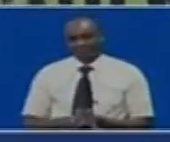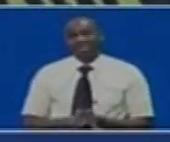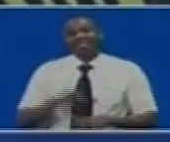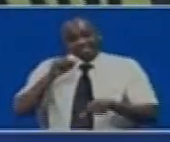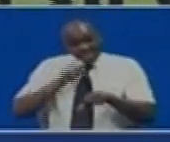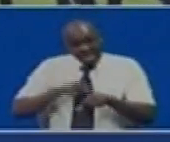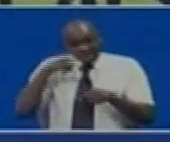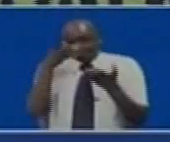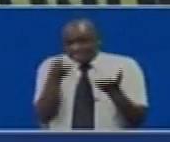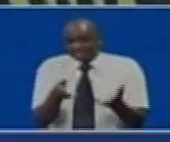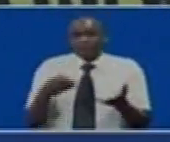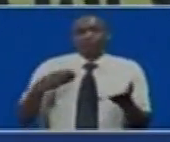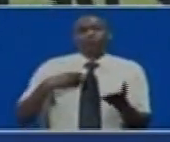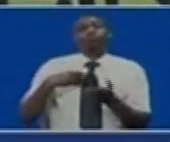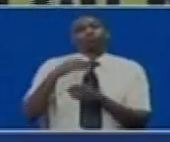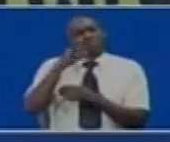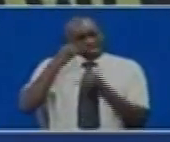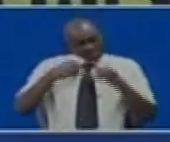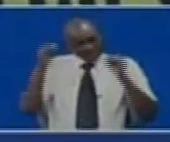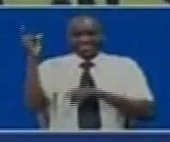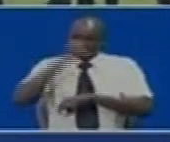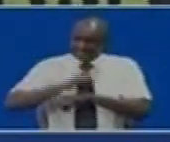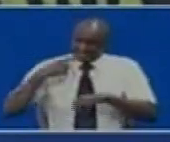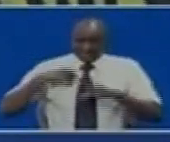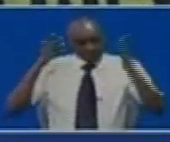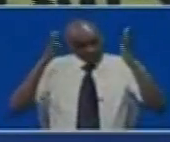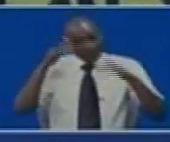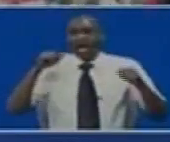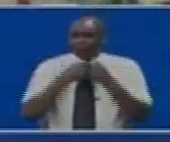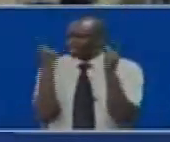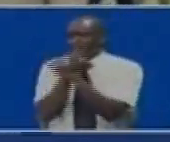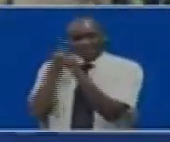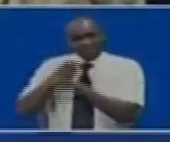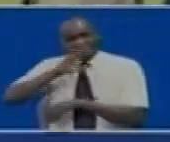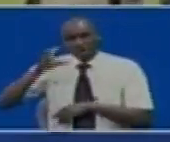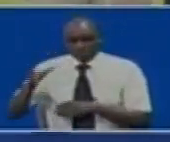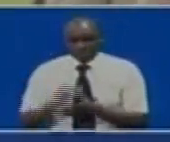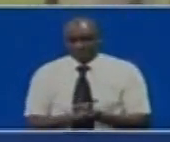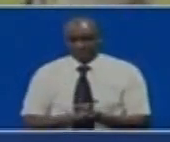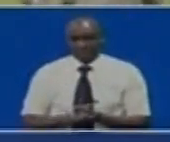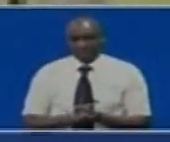Sherehe za kuadhimisha siku ya Jamhuri hapa nchini zilipokuwa zikinoga kote nchini.